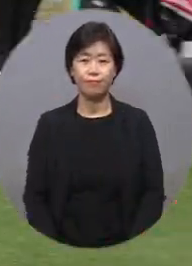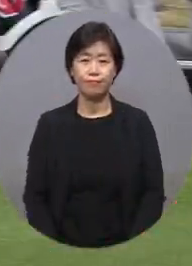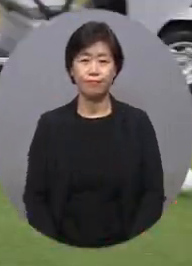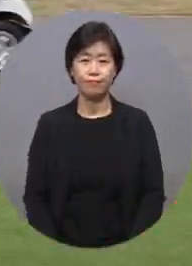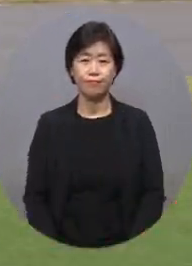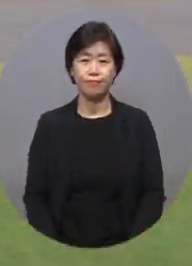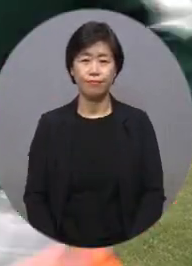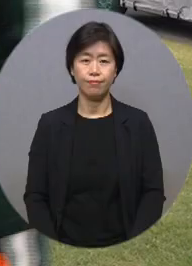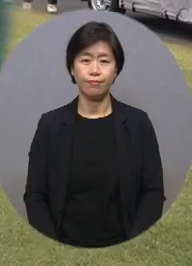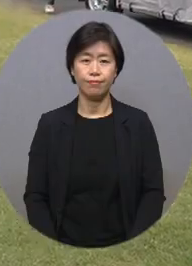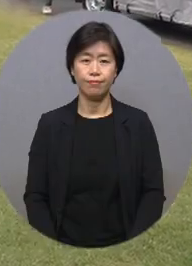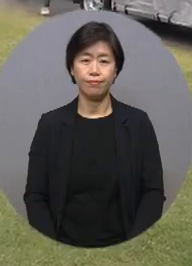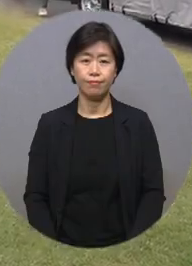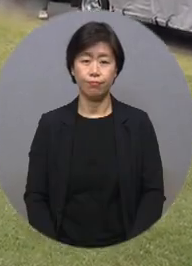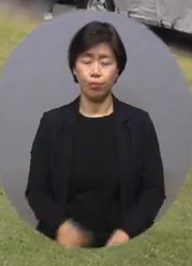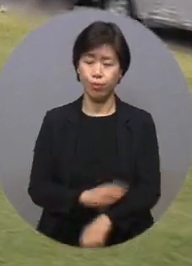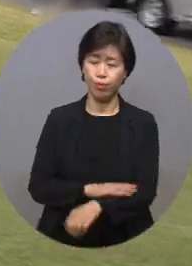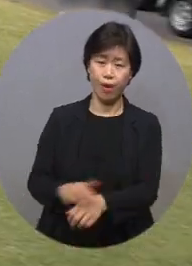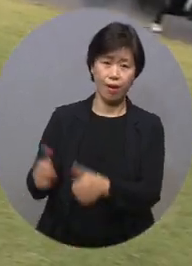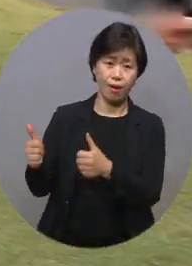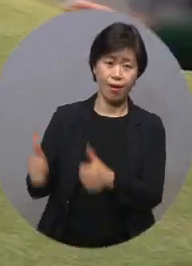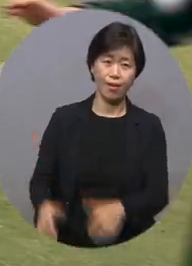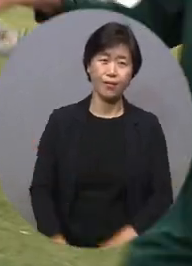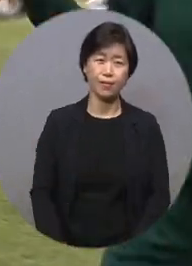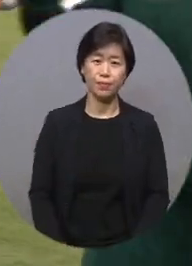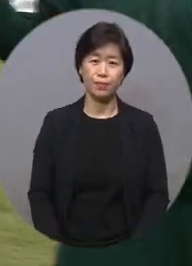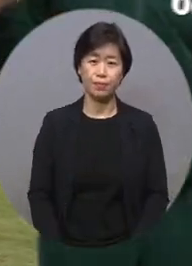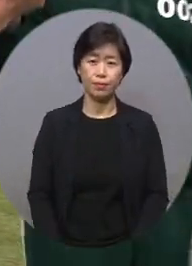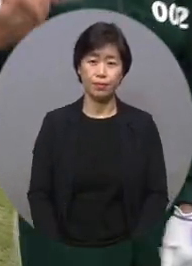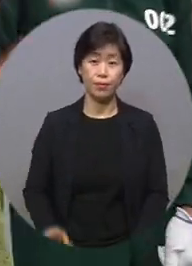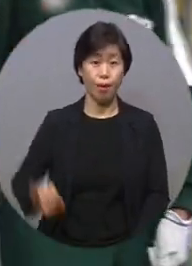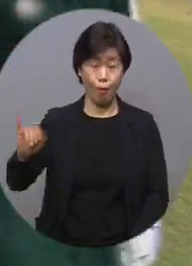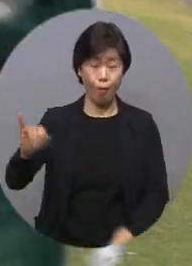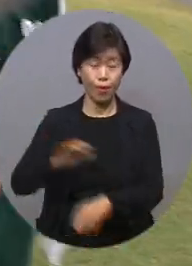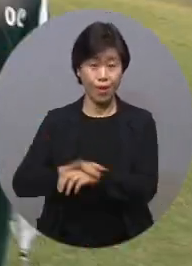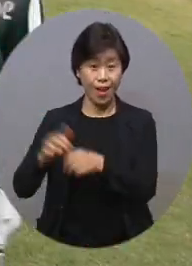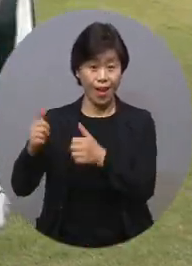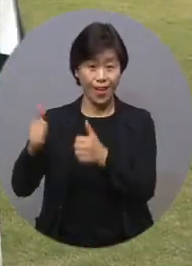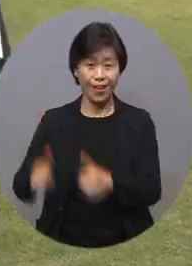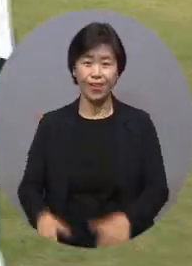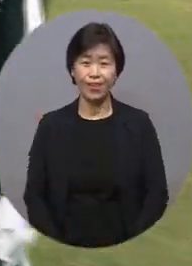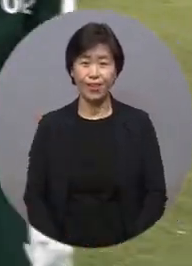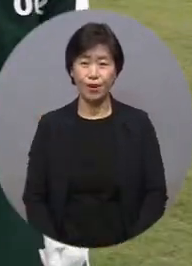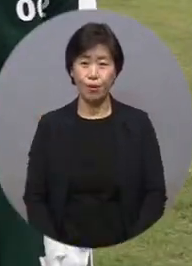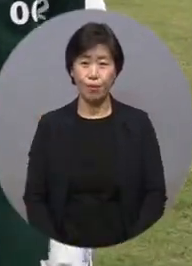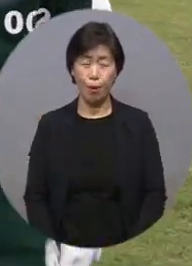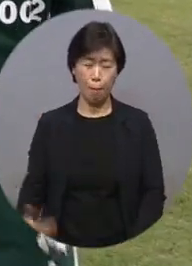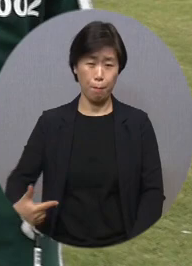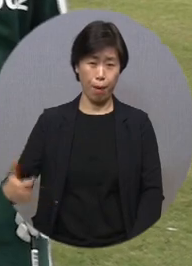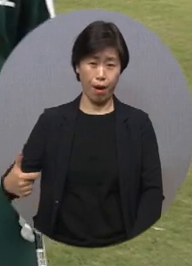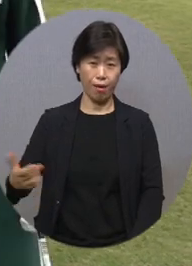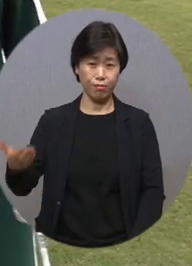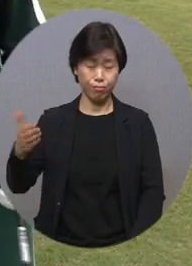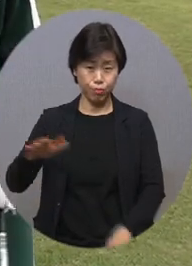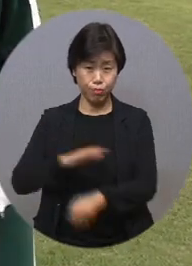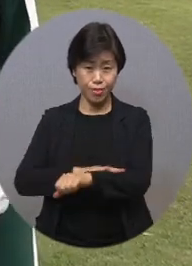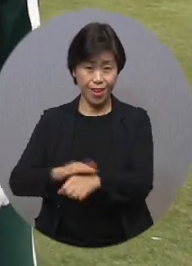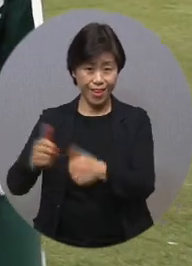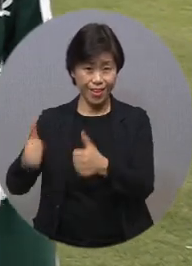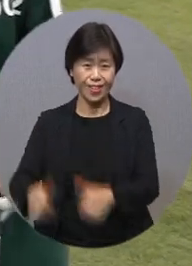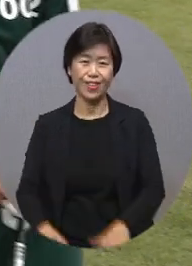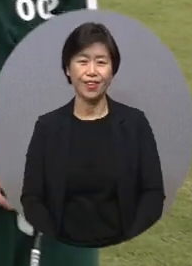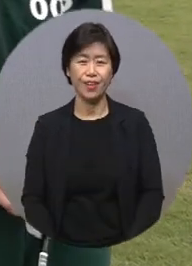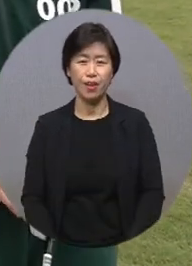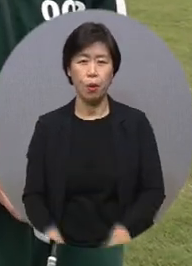좋아 좋아. 잘하네. 언니 저기서 언니 너 이렇게 처음 받고도 잘하고 있어 서연아. 언니 태연